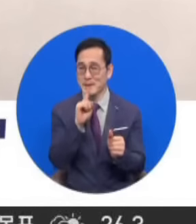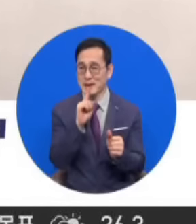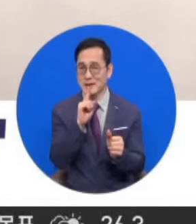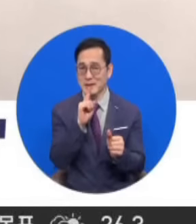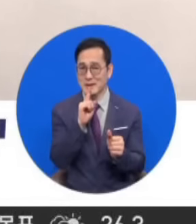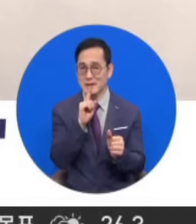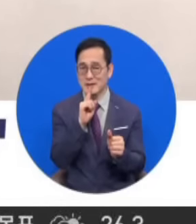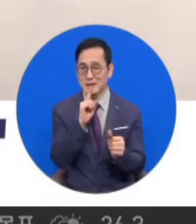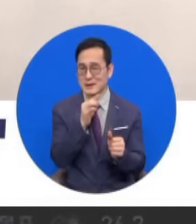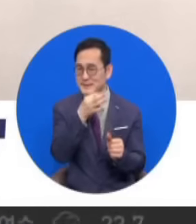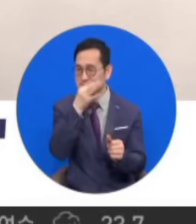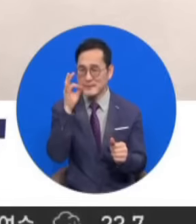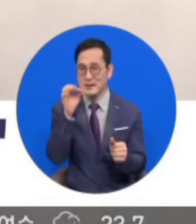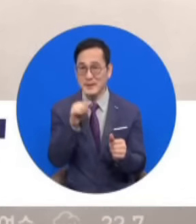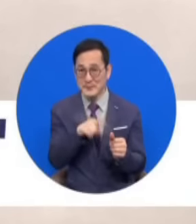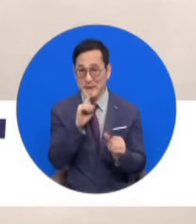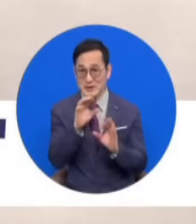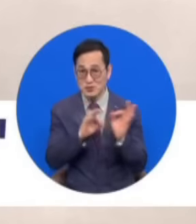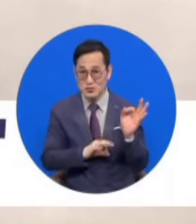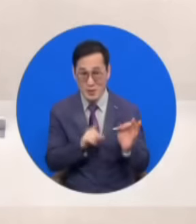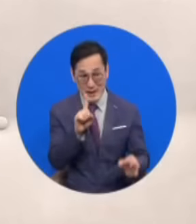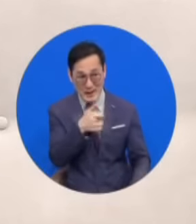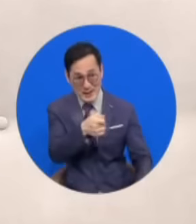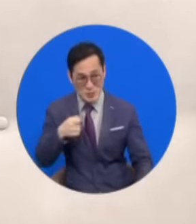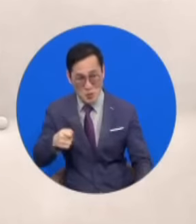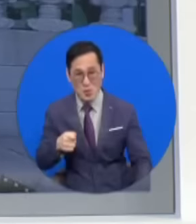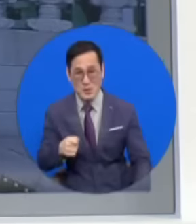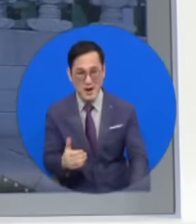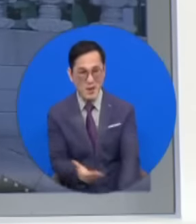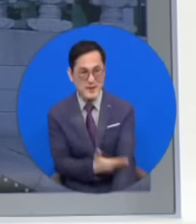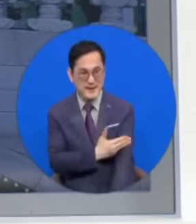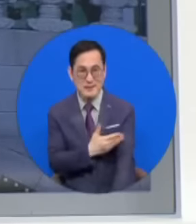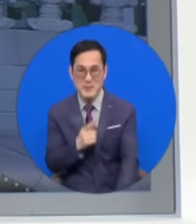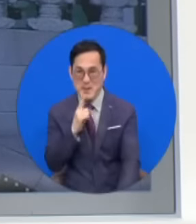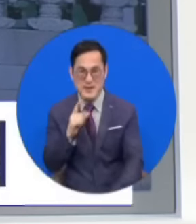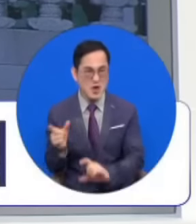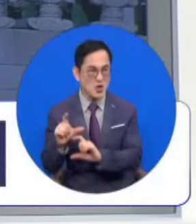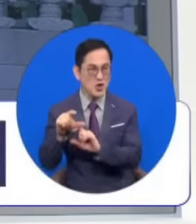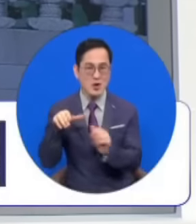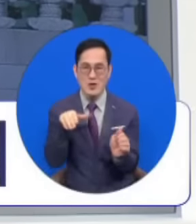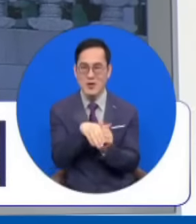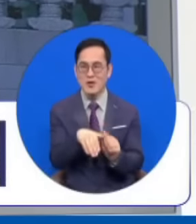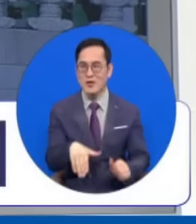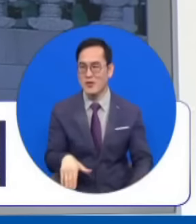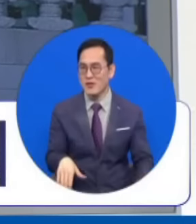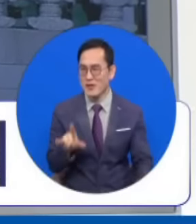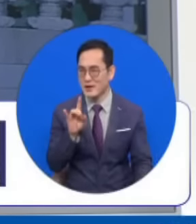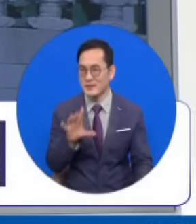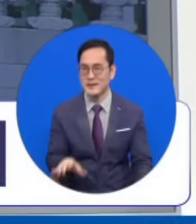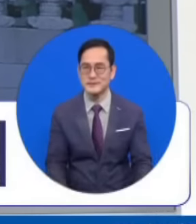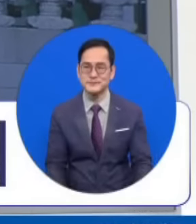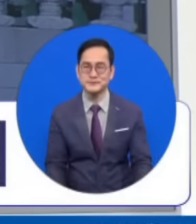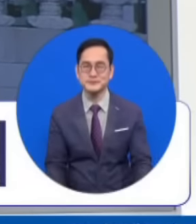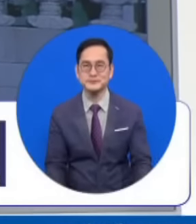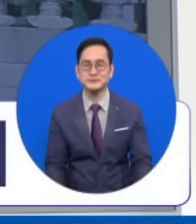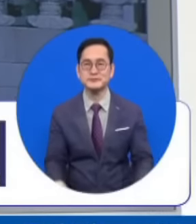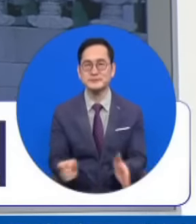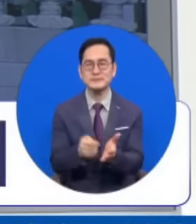전체 진행에 문제가 있었다 이렇게 보기는 어려운 상황이었습니다. 실시간 뉴스 또 전해드리겠습니다. 김홍일 방통위원장이 사퇴를